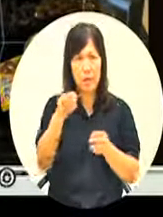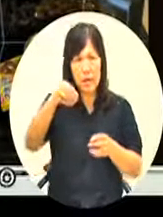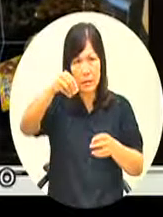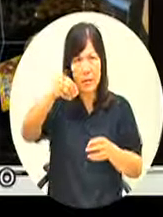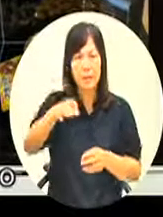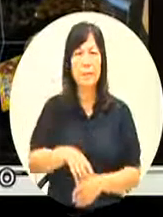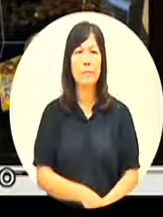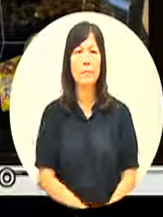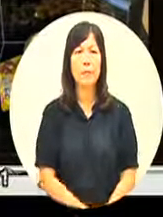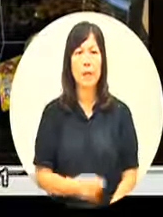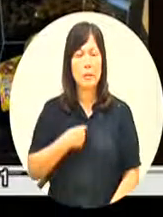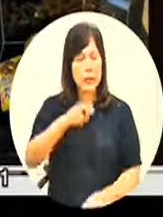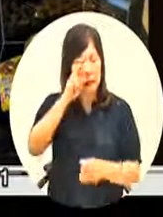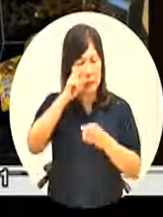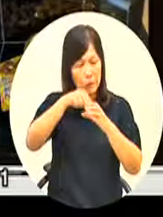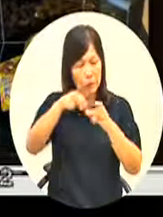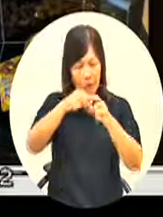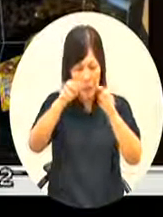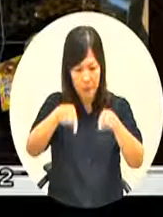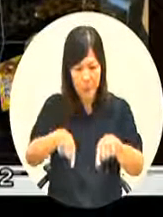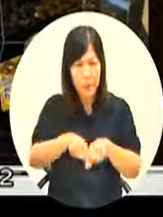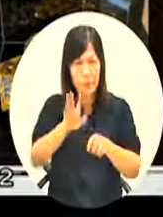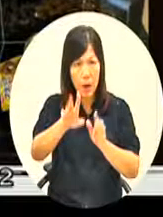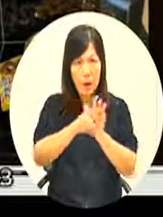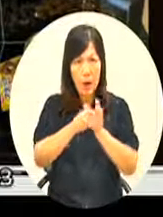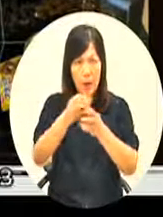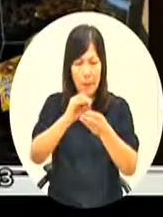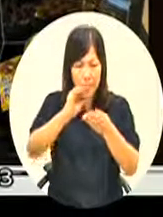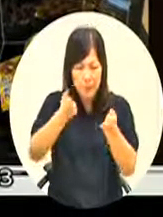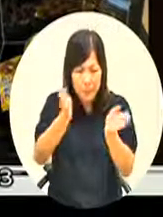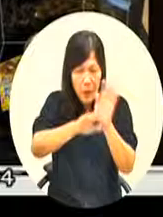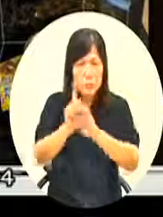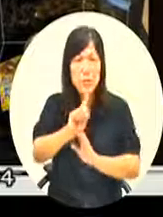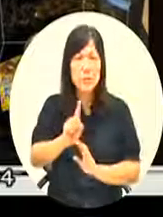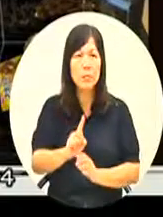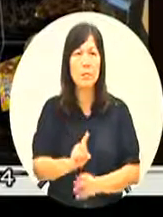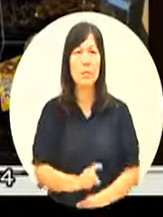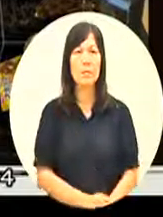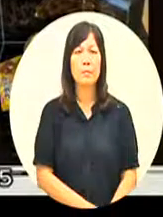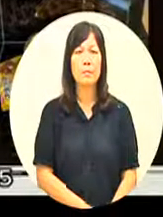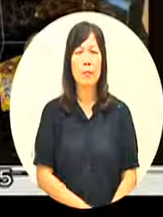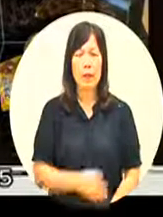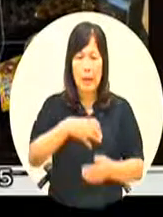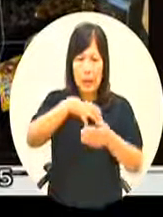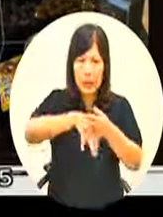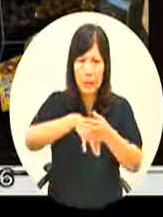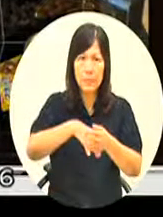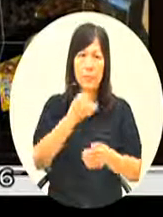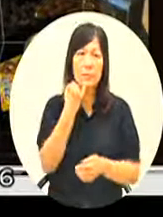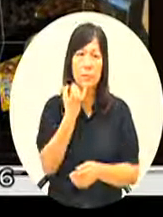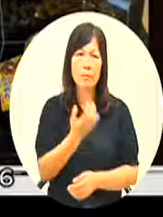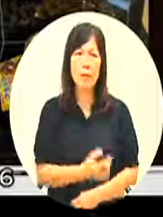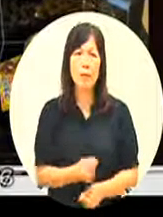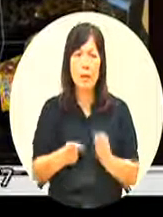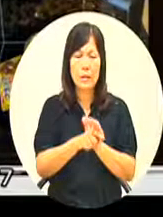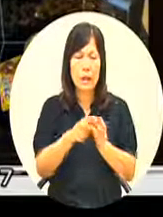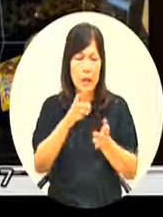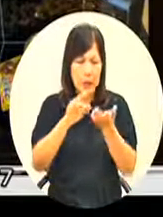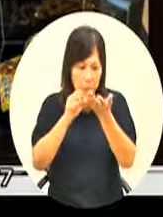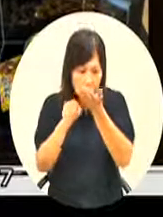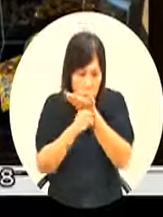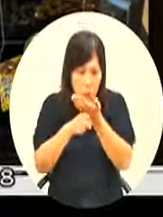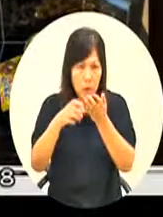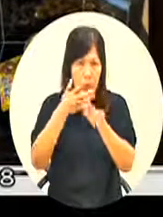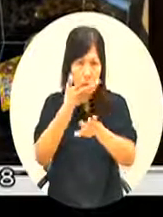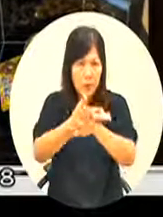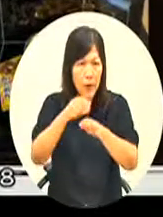那毒咖啡包里面 它的可以包装成什么呢？基本上里面毒贩会把毒咖